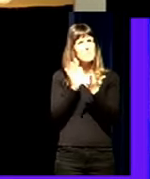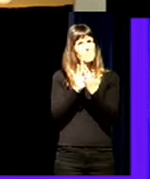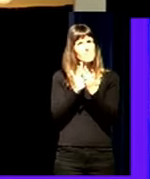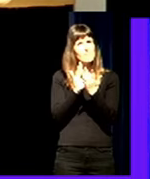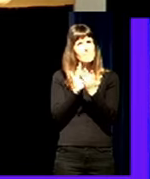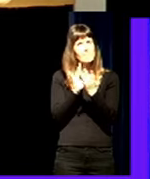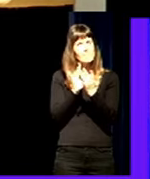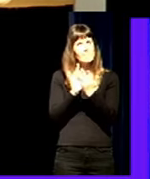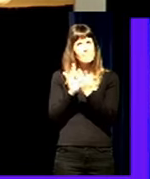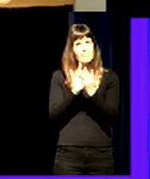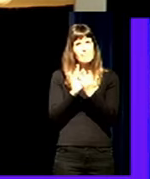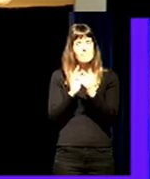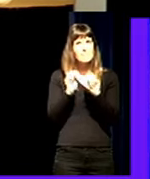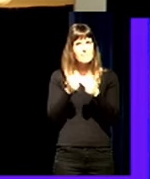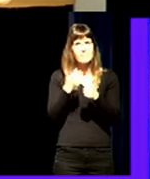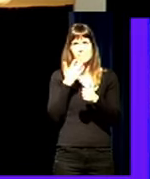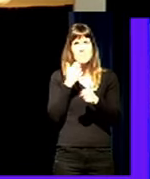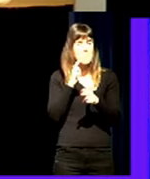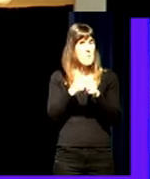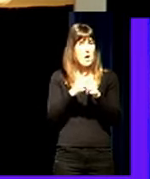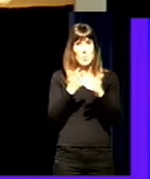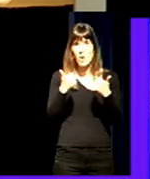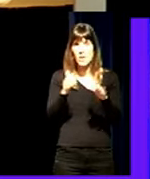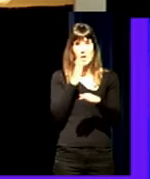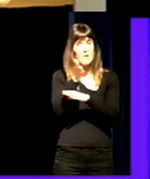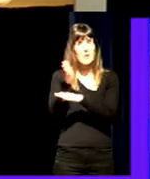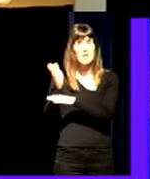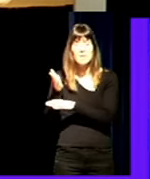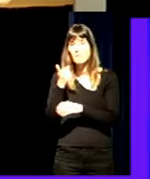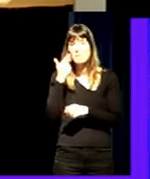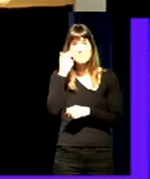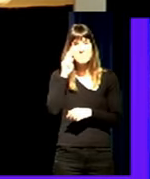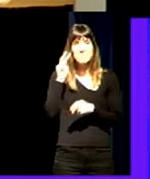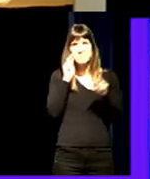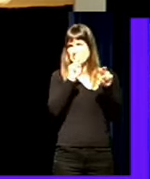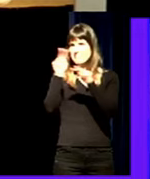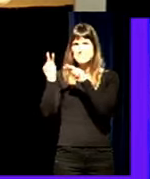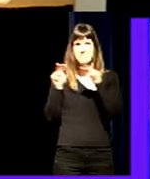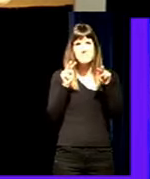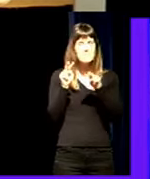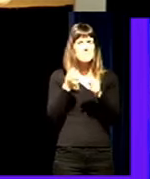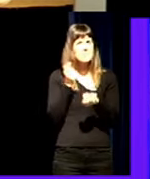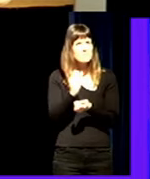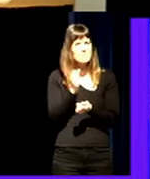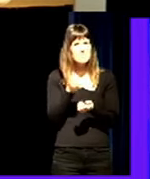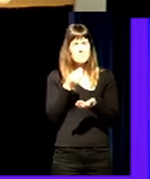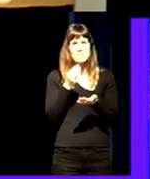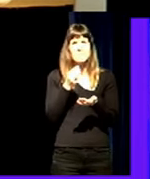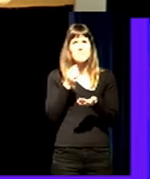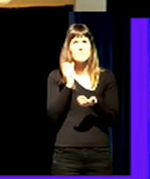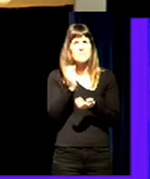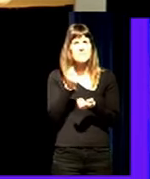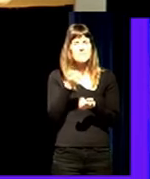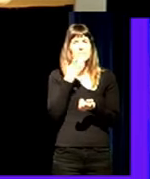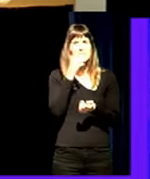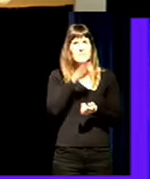gara eta bakarri behitzen badu gure, ez da? Inguru giroan, zer gertatzen da orain ume bat azten denean ebarrez? Telefono, hori